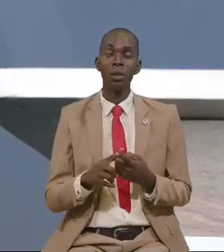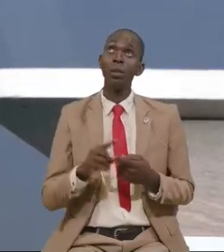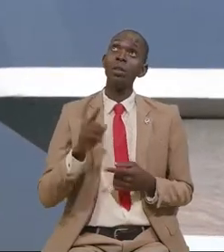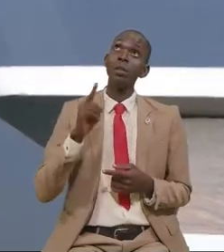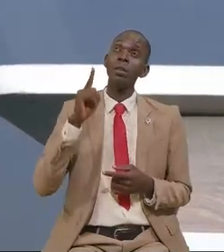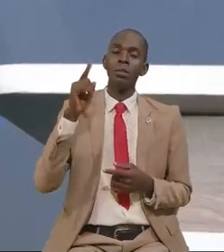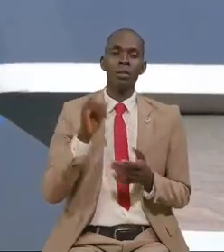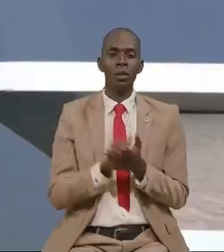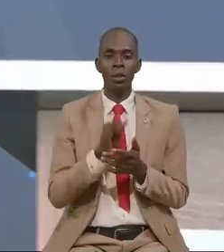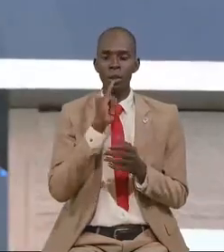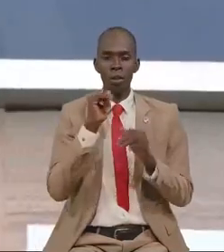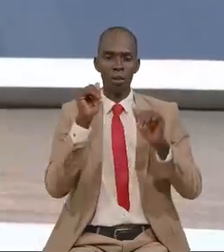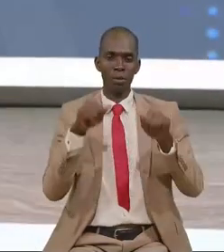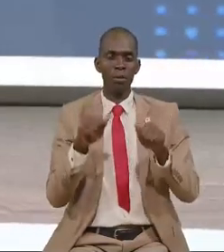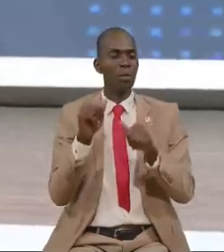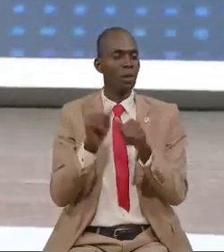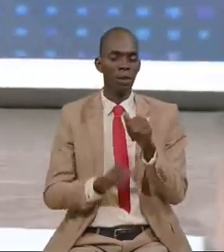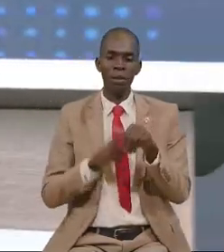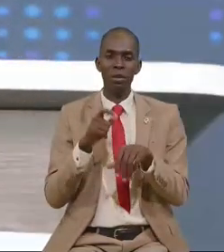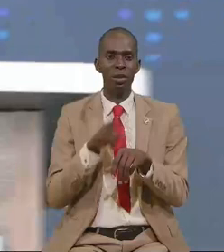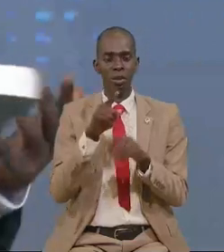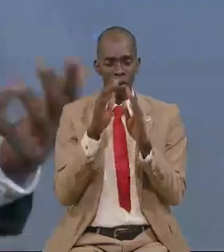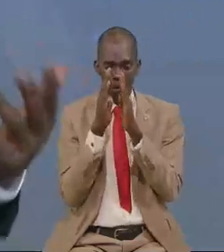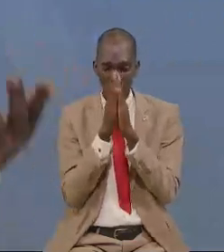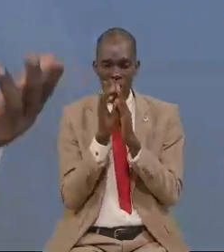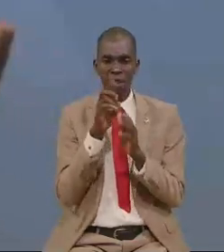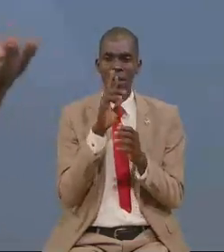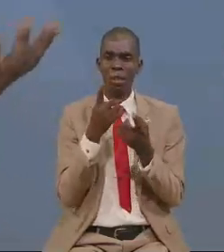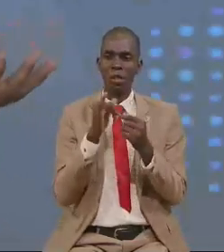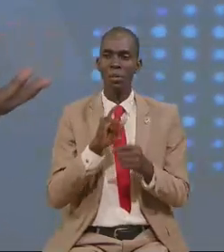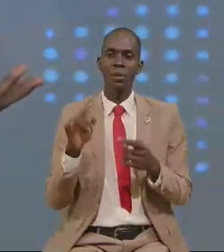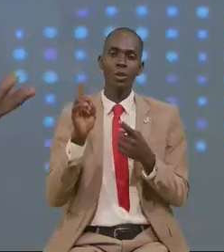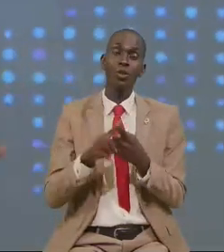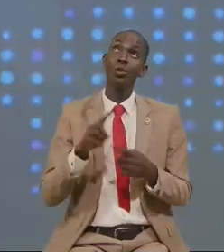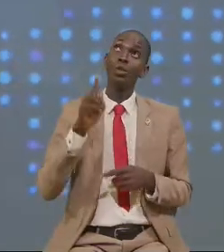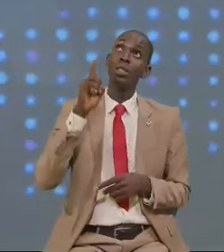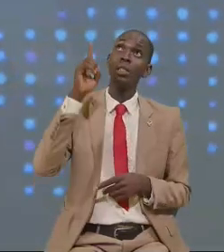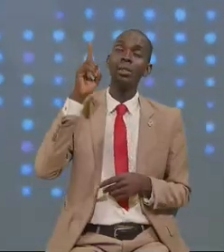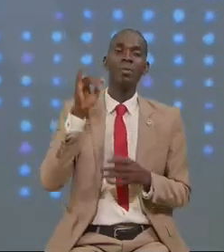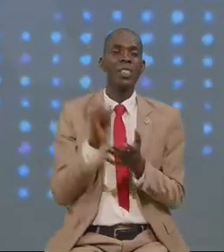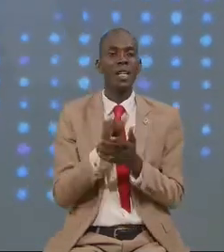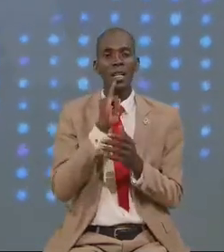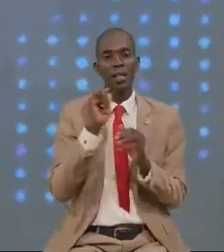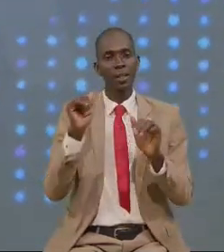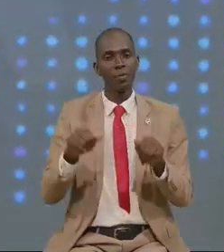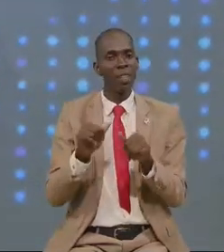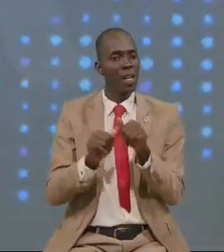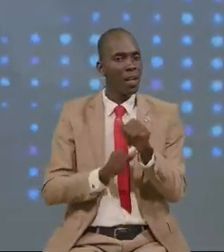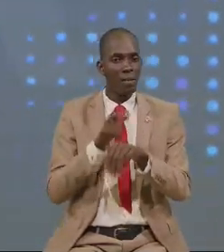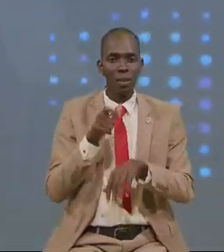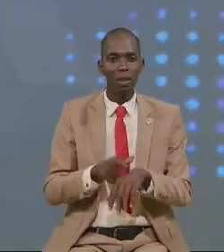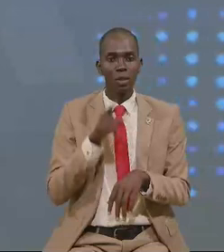20. À celui qui peut, chaque fois que vous priez, vous venez à celui qui est capable. Chaque fois que